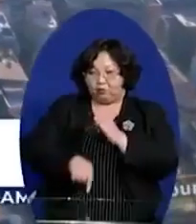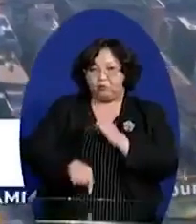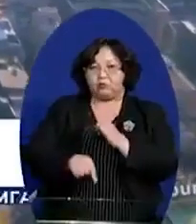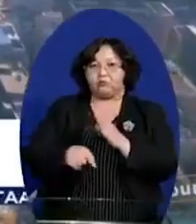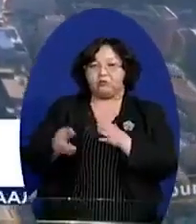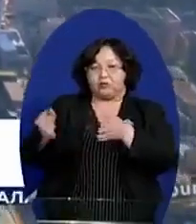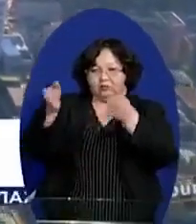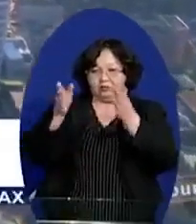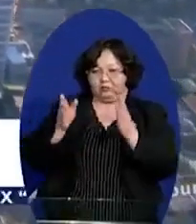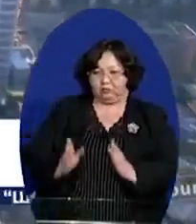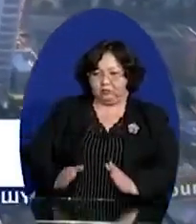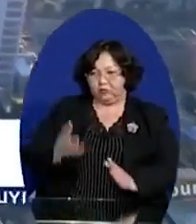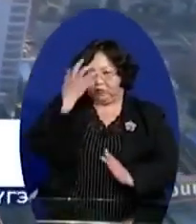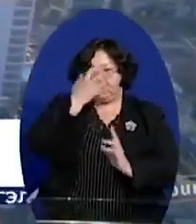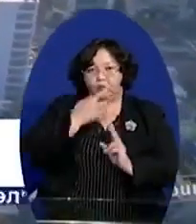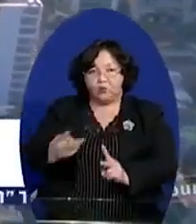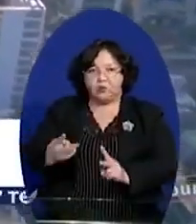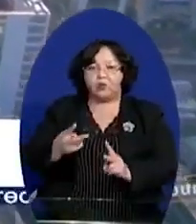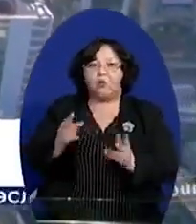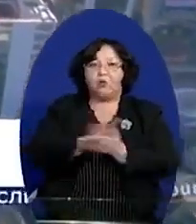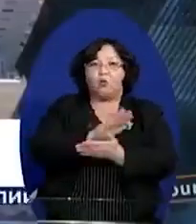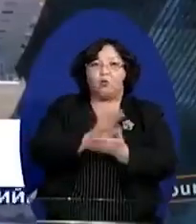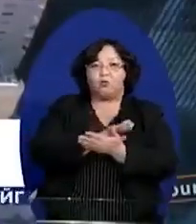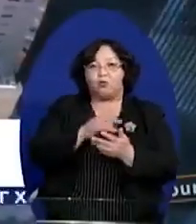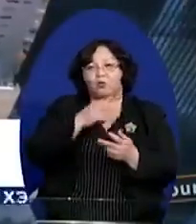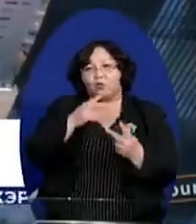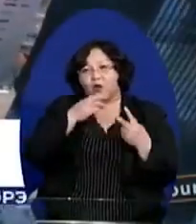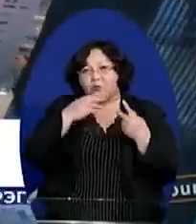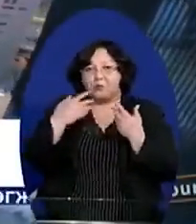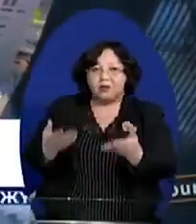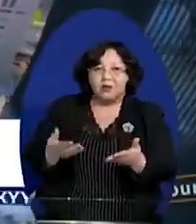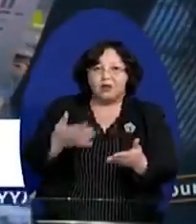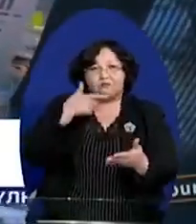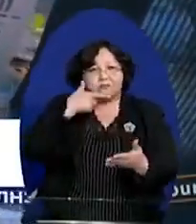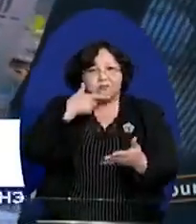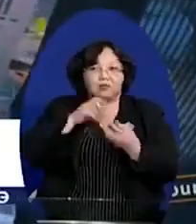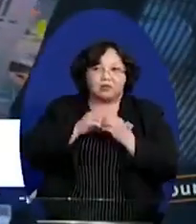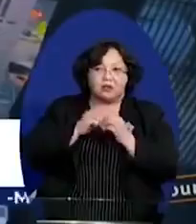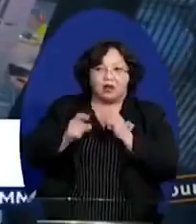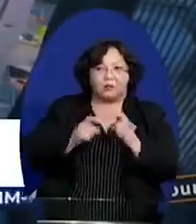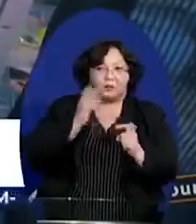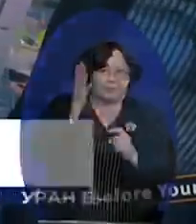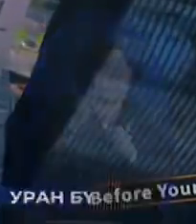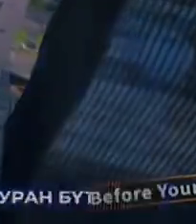газруудаар дамжуулан төрийн үйлчилгээг иргэддээ хурдан шуурхаа хүргэх тал дээр ажиллаж байгаа гэлээ.